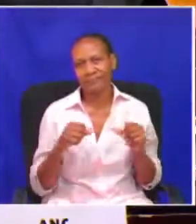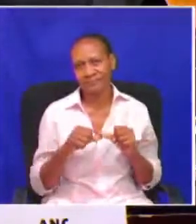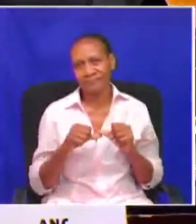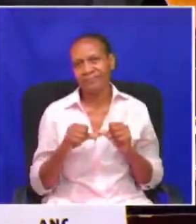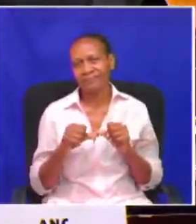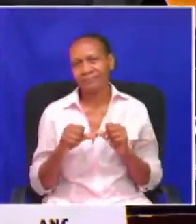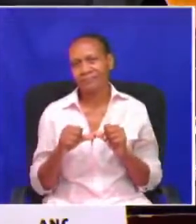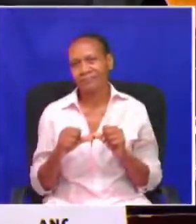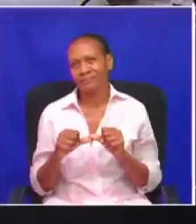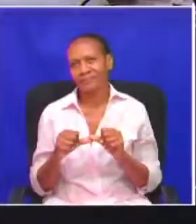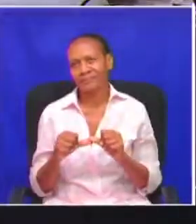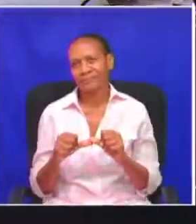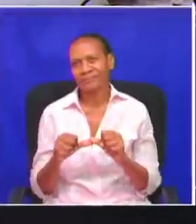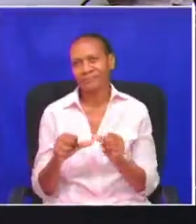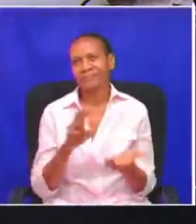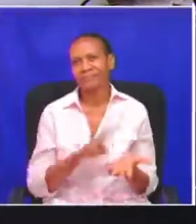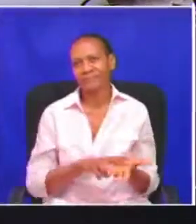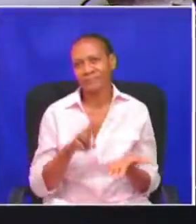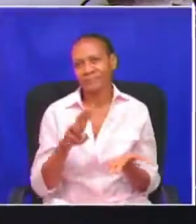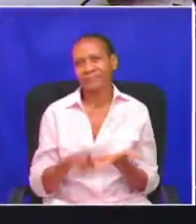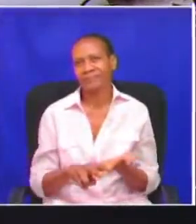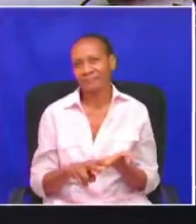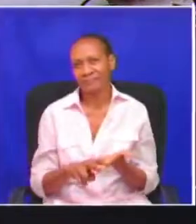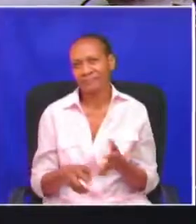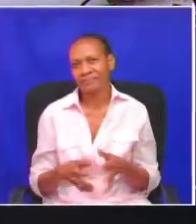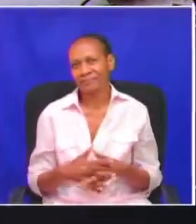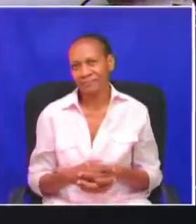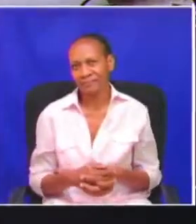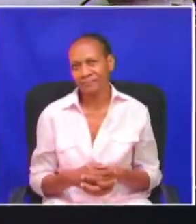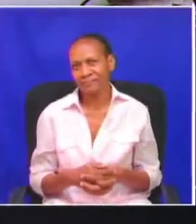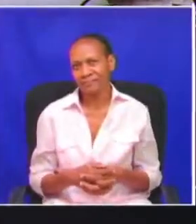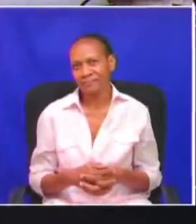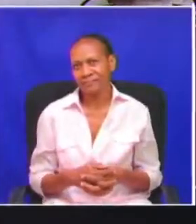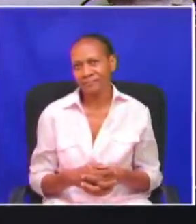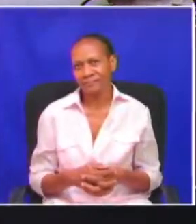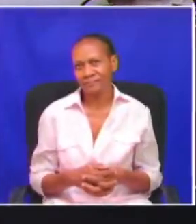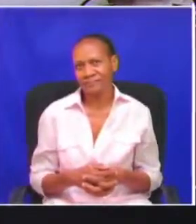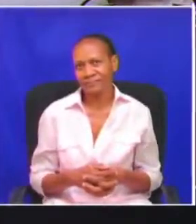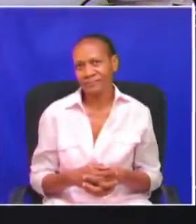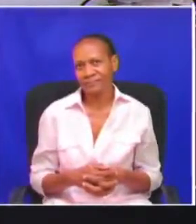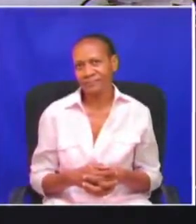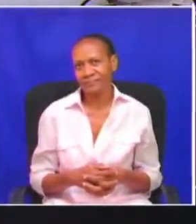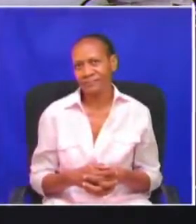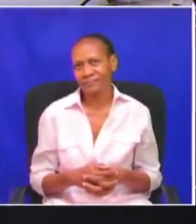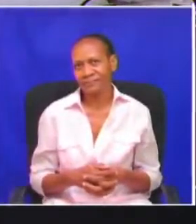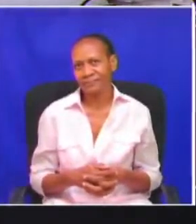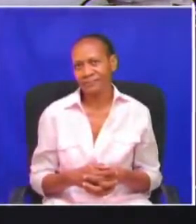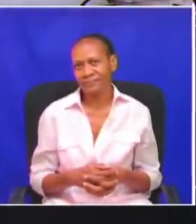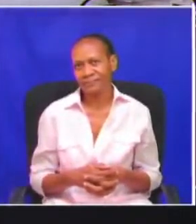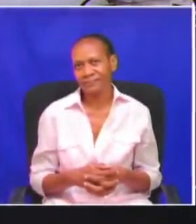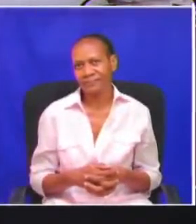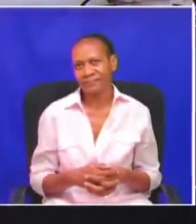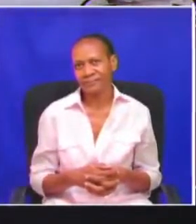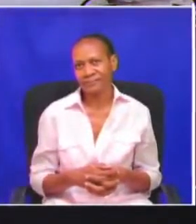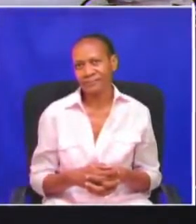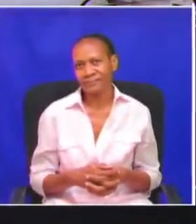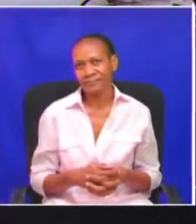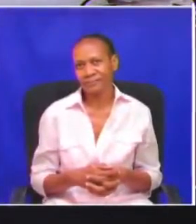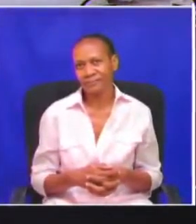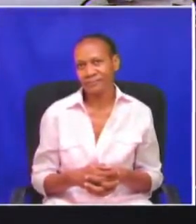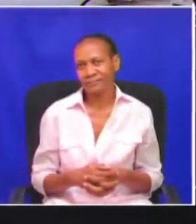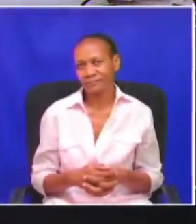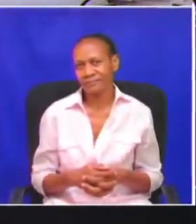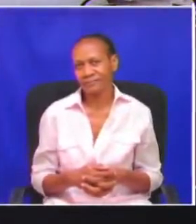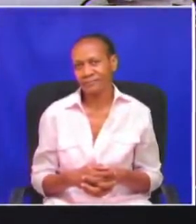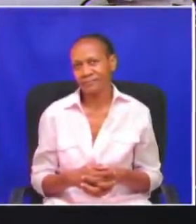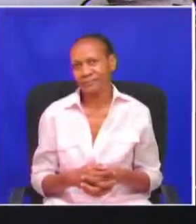na havhaḽani muhulwane vho Trump. Arali vho vha tshi ḓo ḓa fhano, ndi vhona unga